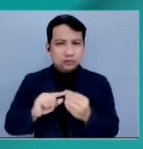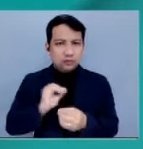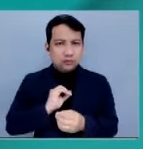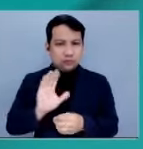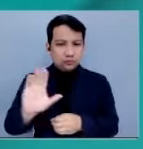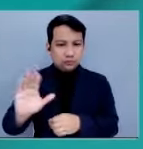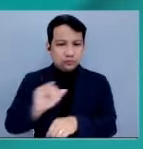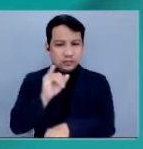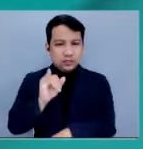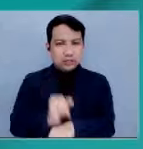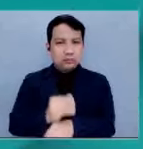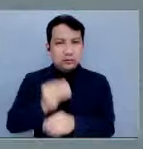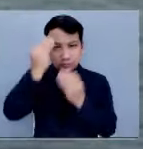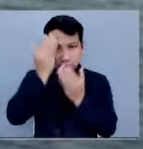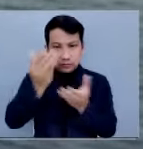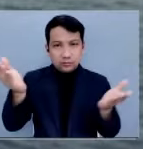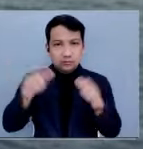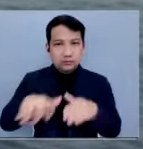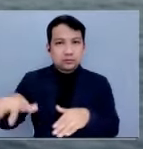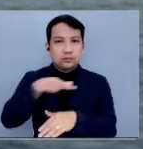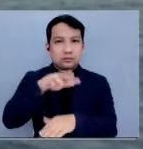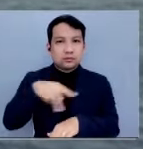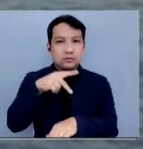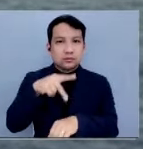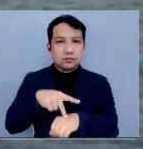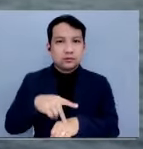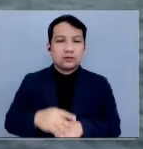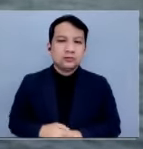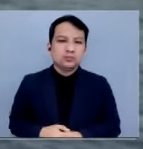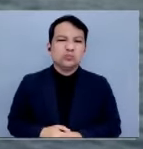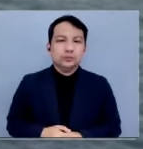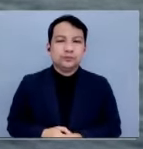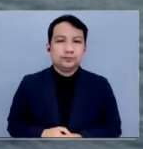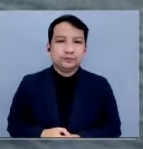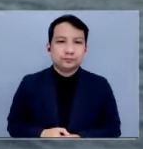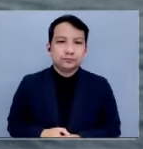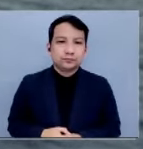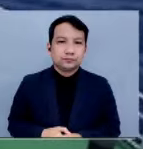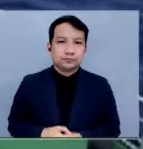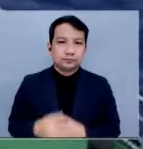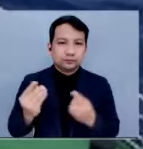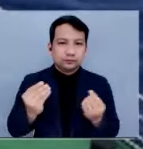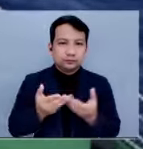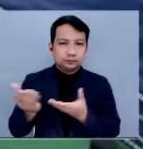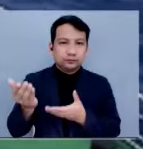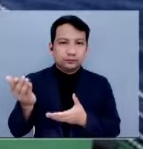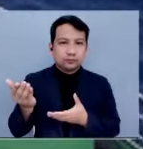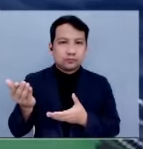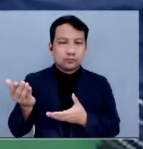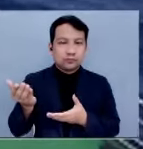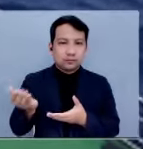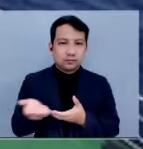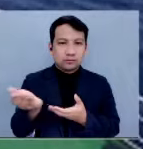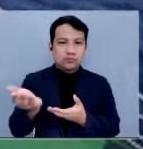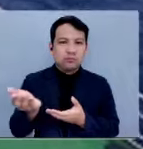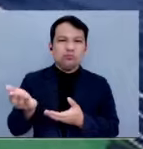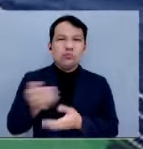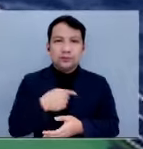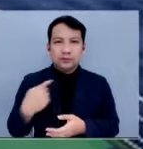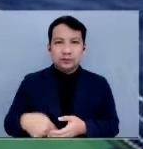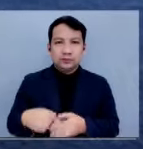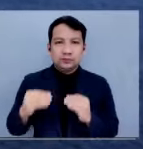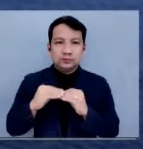kundi maging sa buong bansa ang aktibidad ng grupo ay kasunod ng pagpapatupad ng China ng no